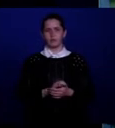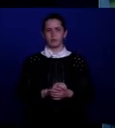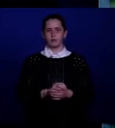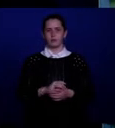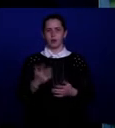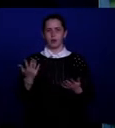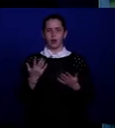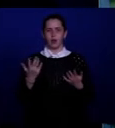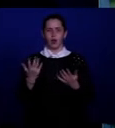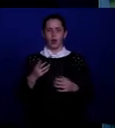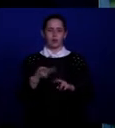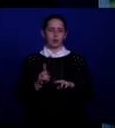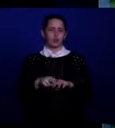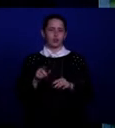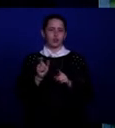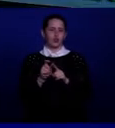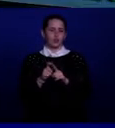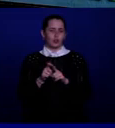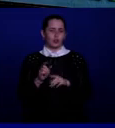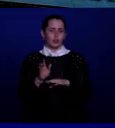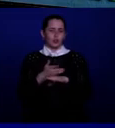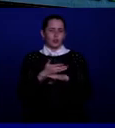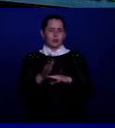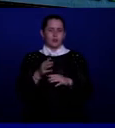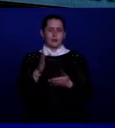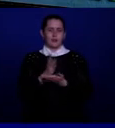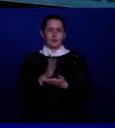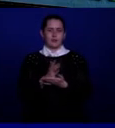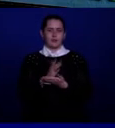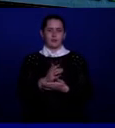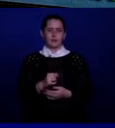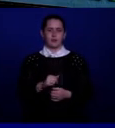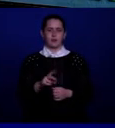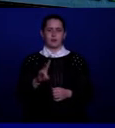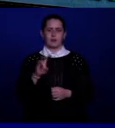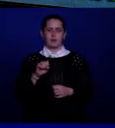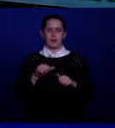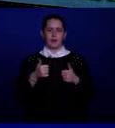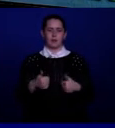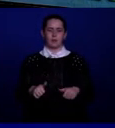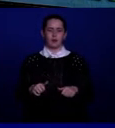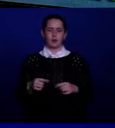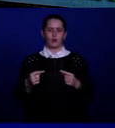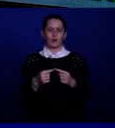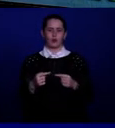Какой же частью слова они являются в глаголах неопределенной формы?